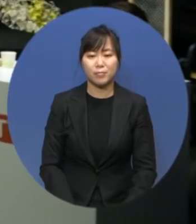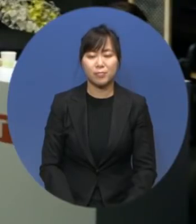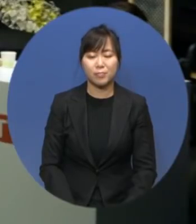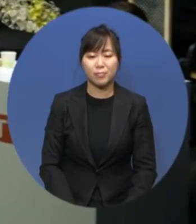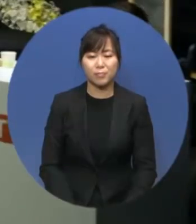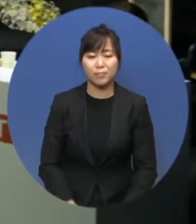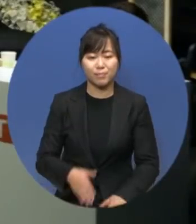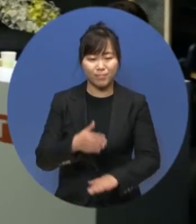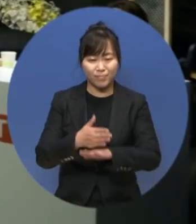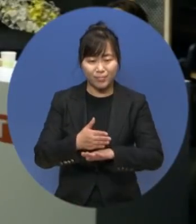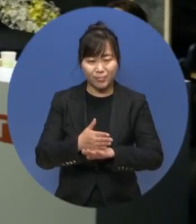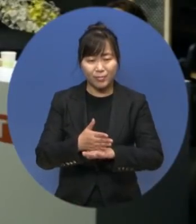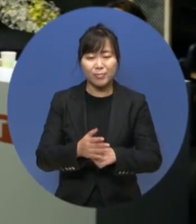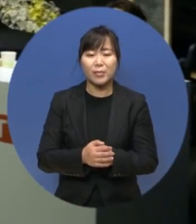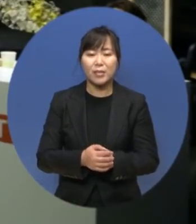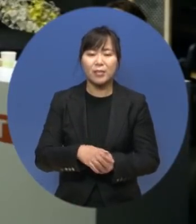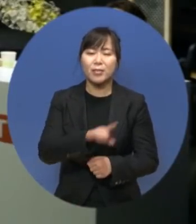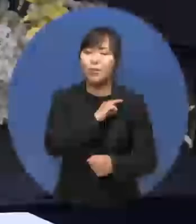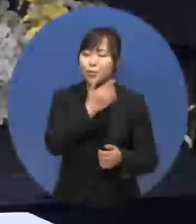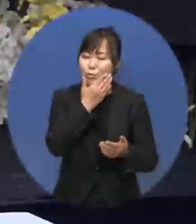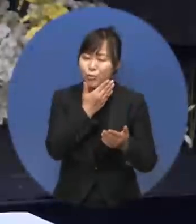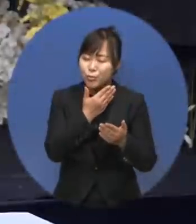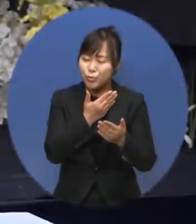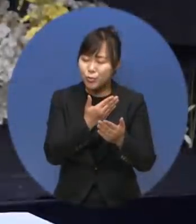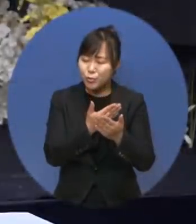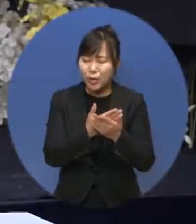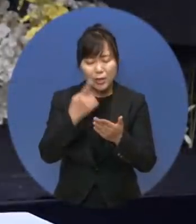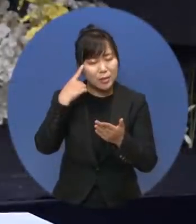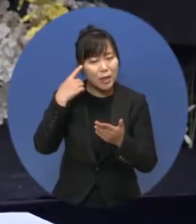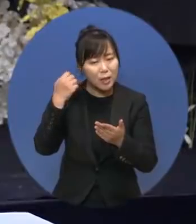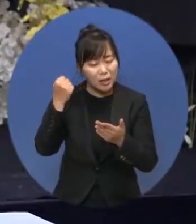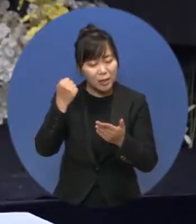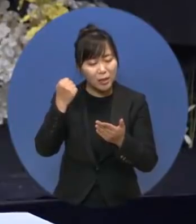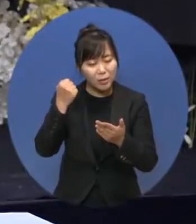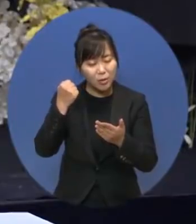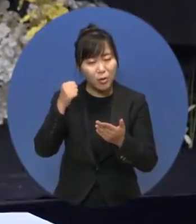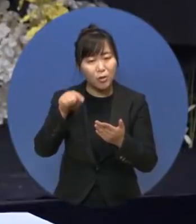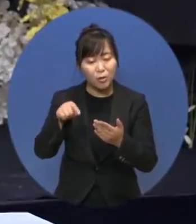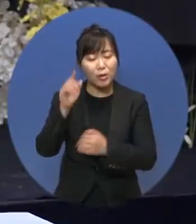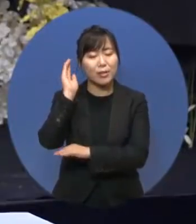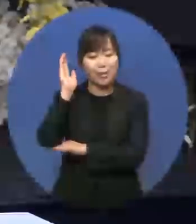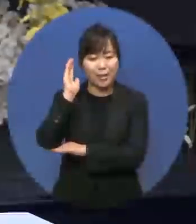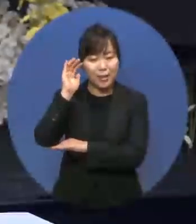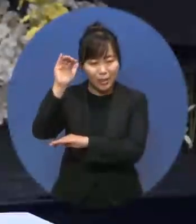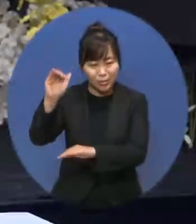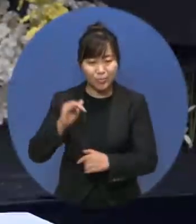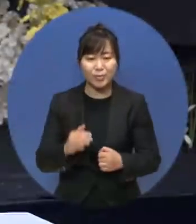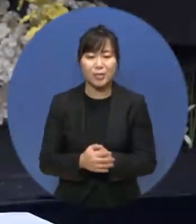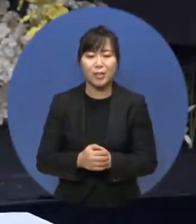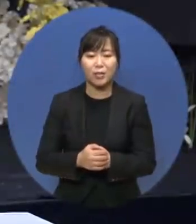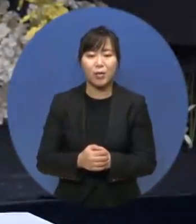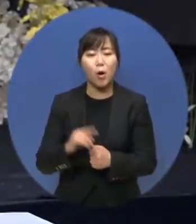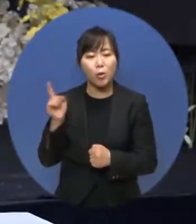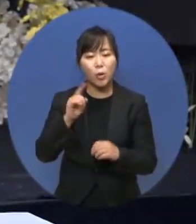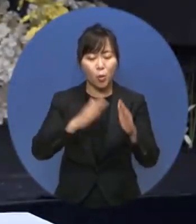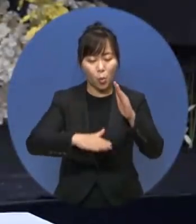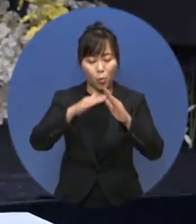네, 감사합니다. 아마 가장 중요하다고 생각하시는 것들 중심으로 얘기를 해주신 것 같아요.